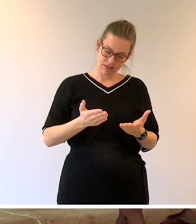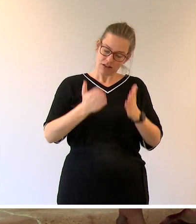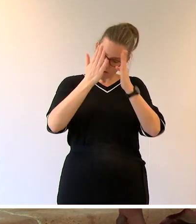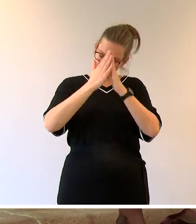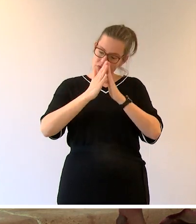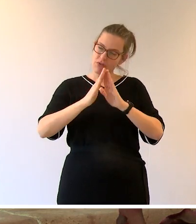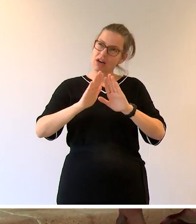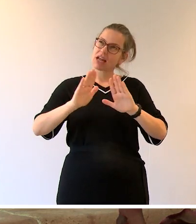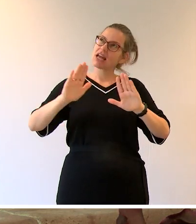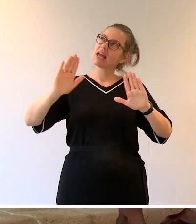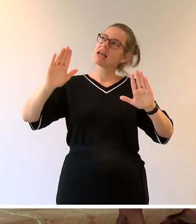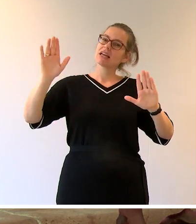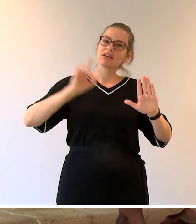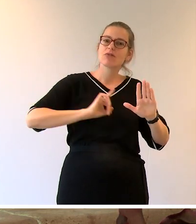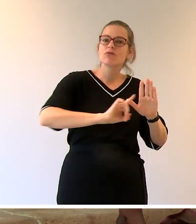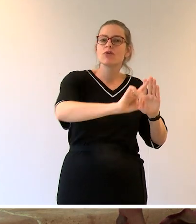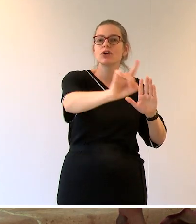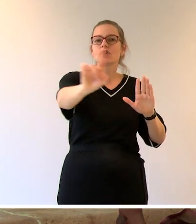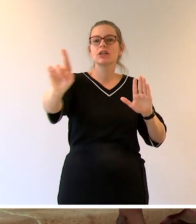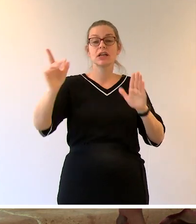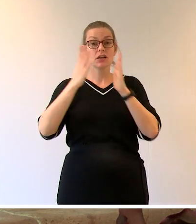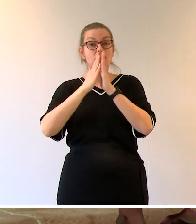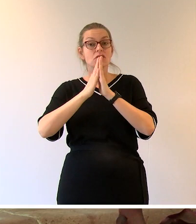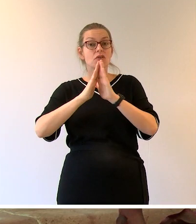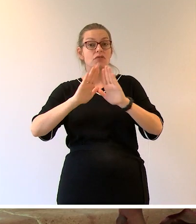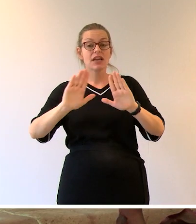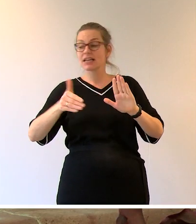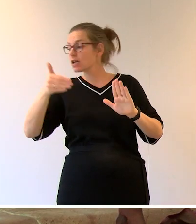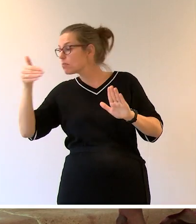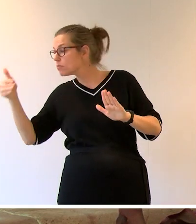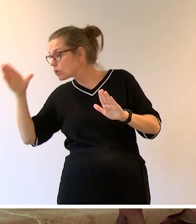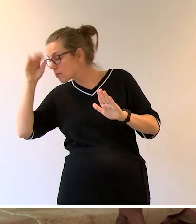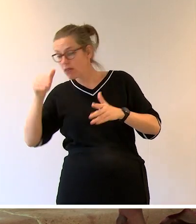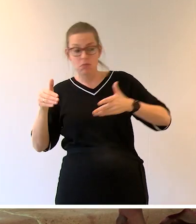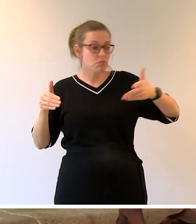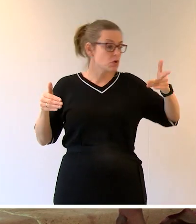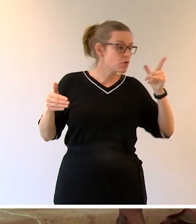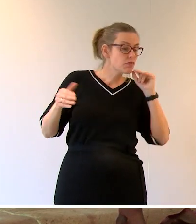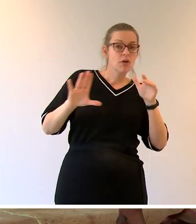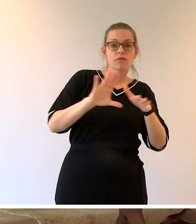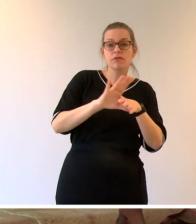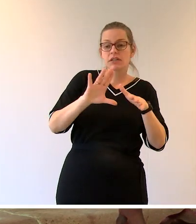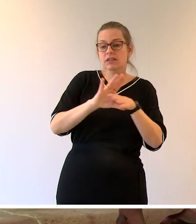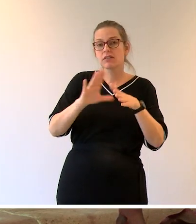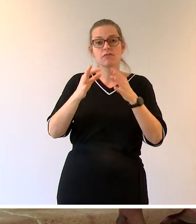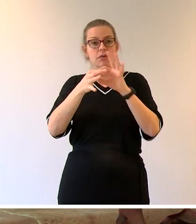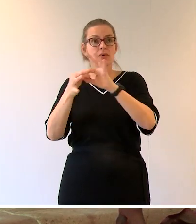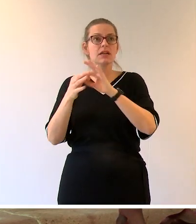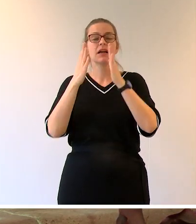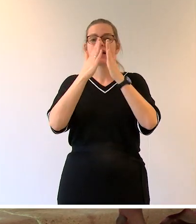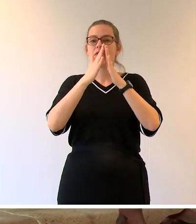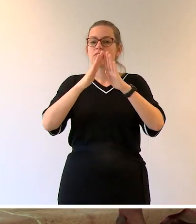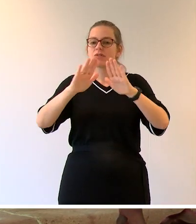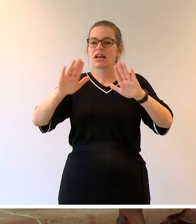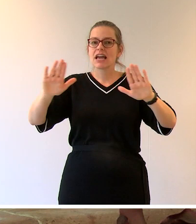u. De vrede op weg naar je buurvrouw, je buurman, je vrienden, je familie.